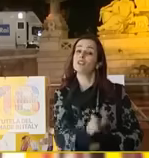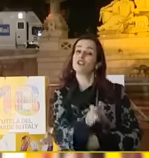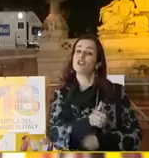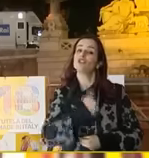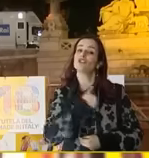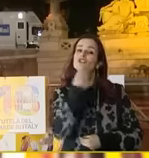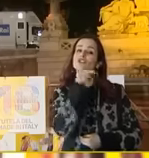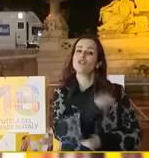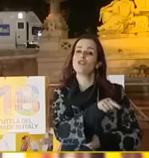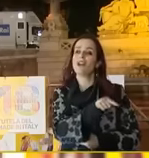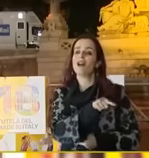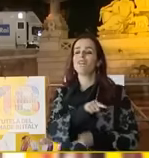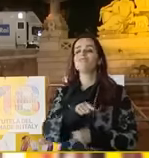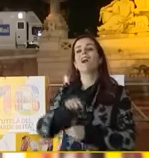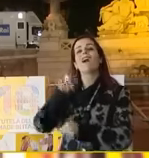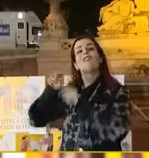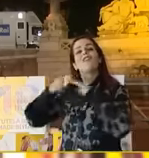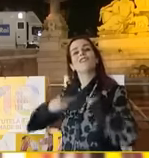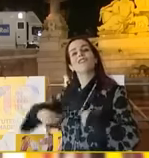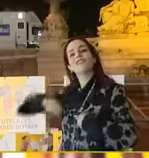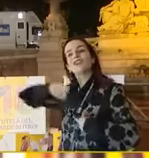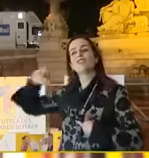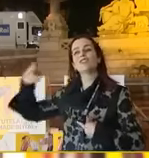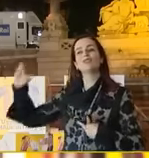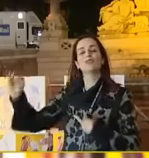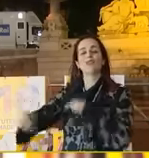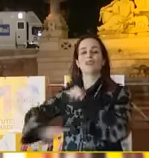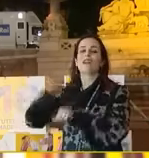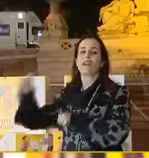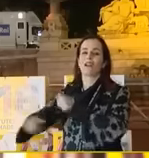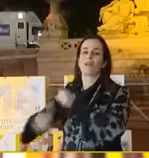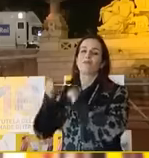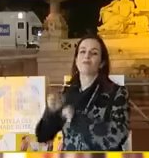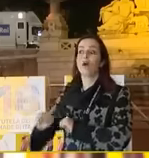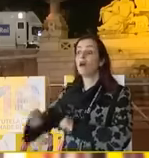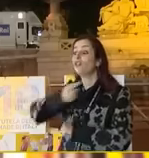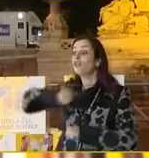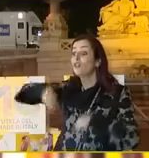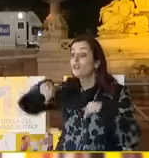tanti, proprio come oggi noi stasera.